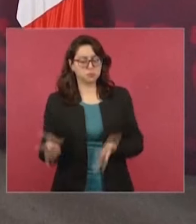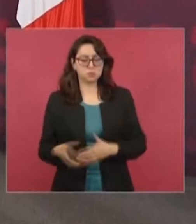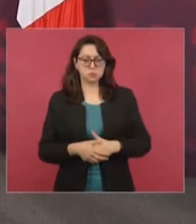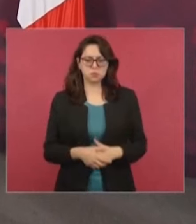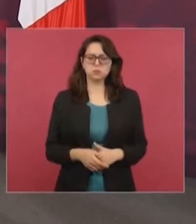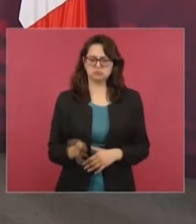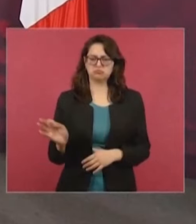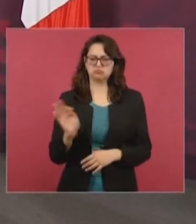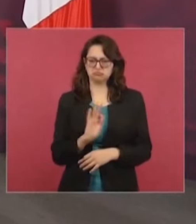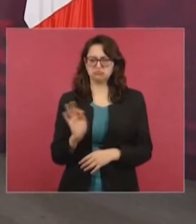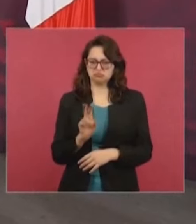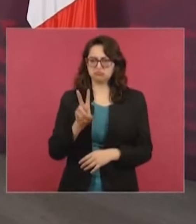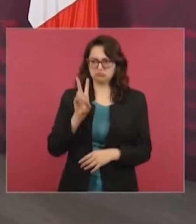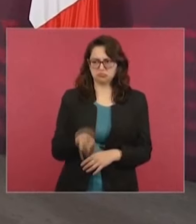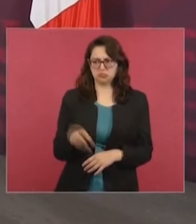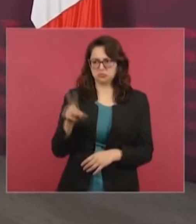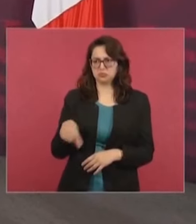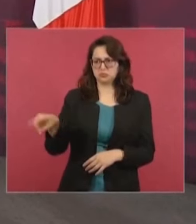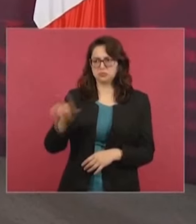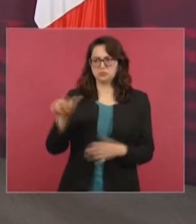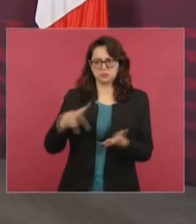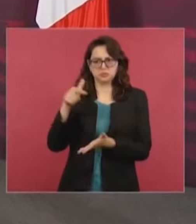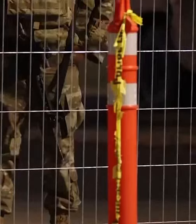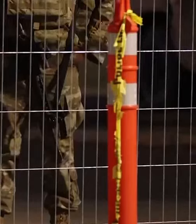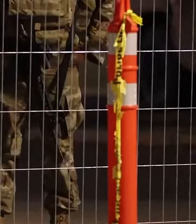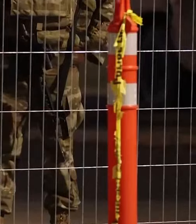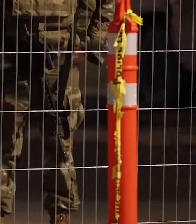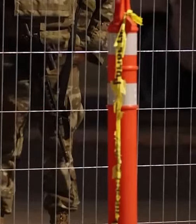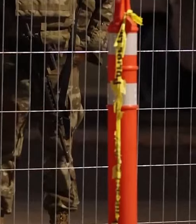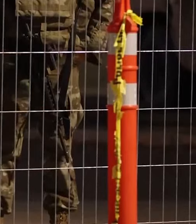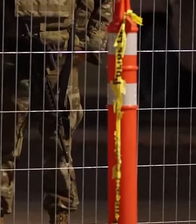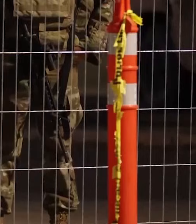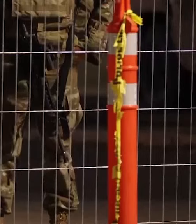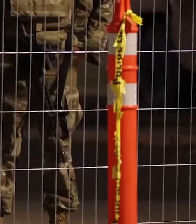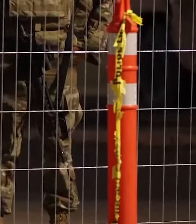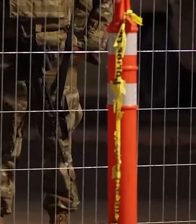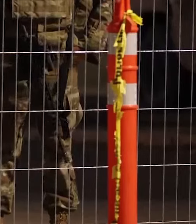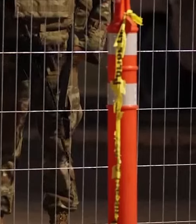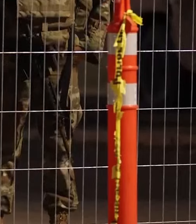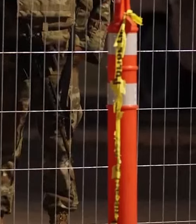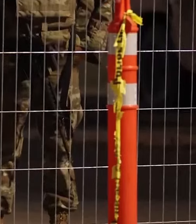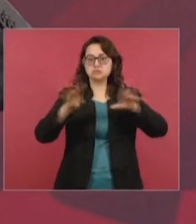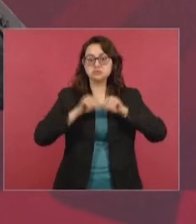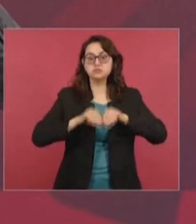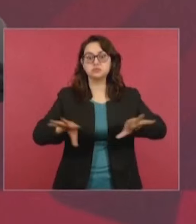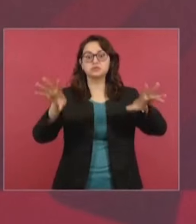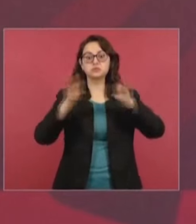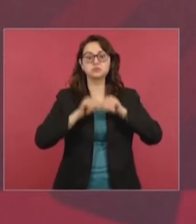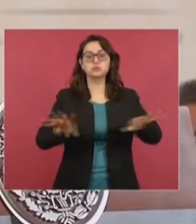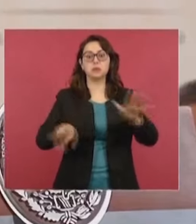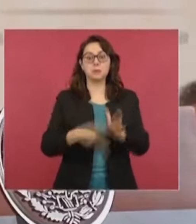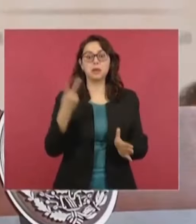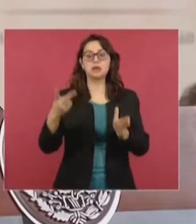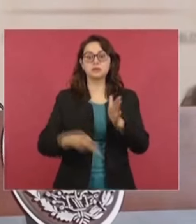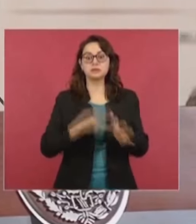manuel Lopez obrador göreve Geldiği günden bu yana abd'den yasa dışı yollarla ülkeye sokulan 50.000 silaha el